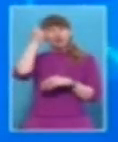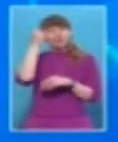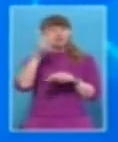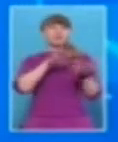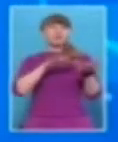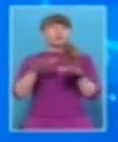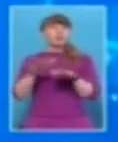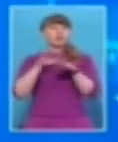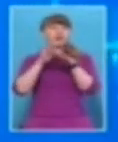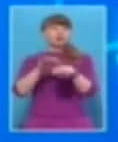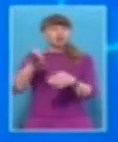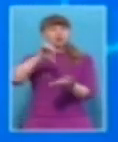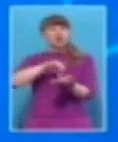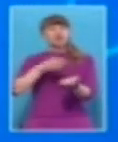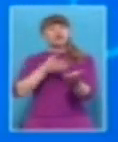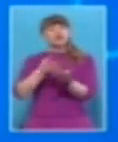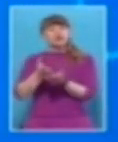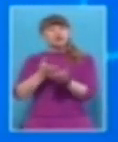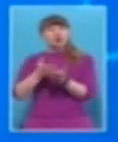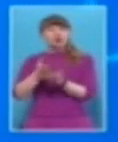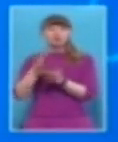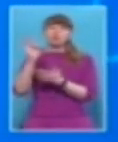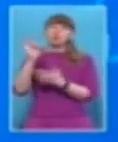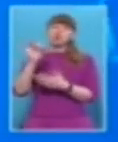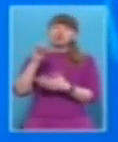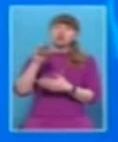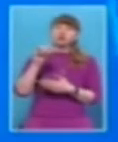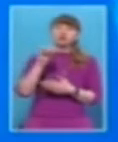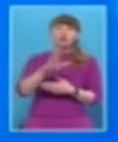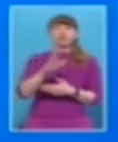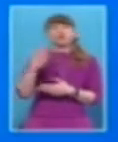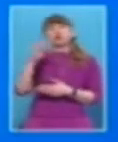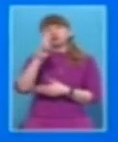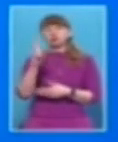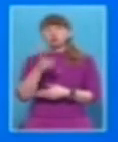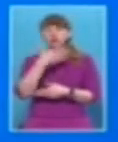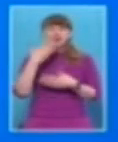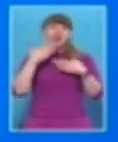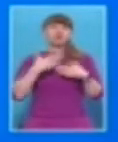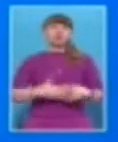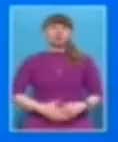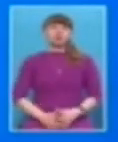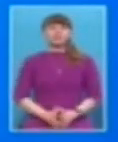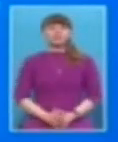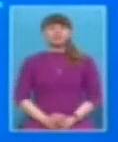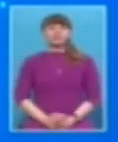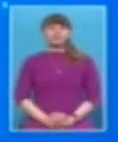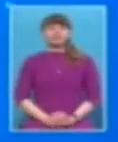Мероприятие прошло с участием ветеранов, курсантов и тех, кто не остался равнодушен к этой дате. Тему продолжит наш корреспондент.